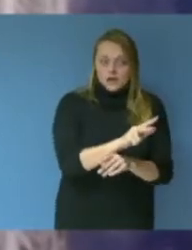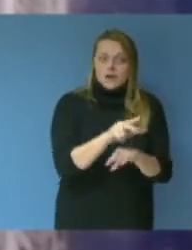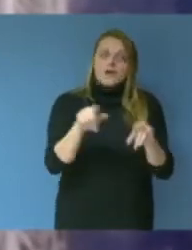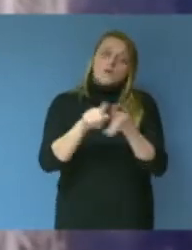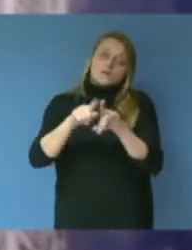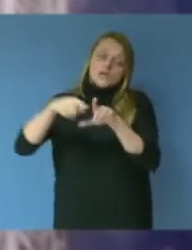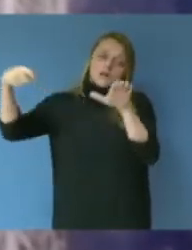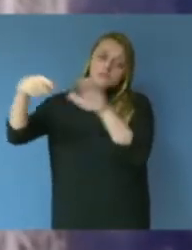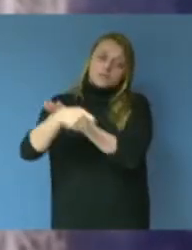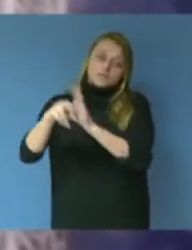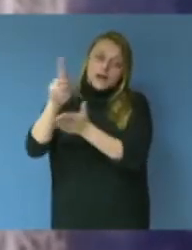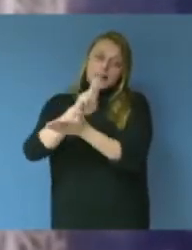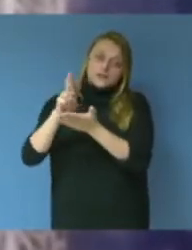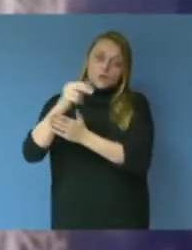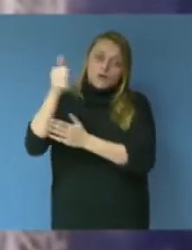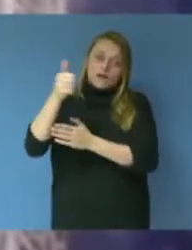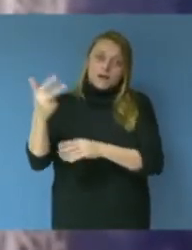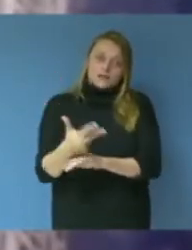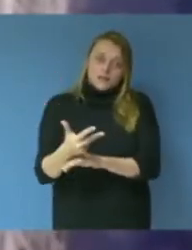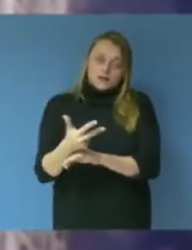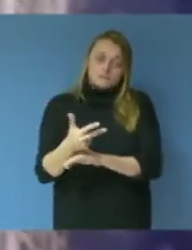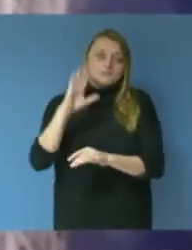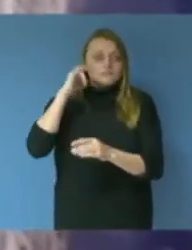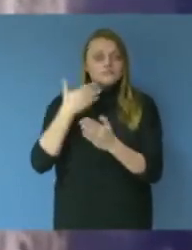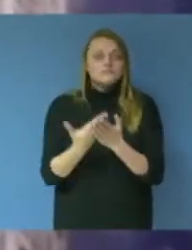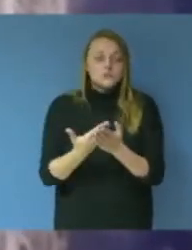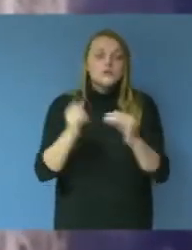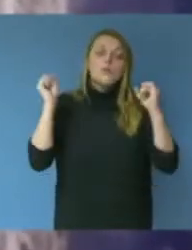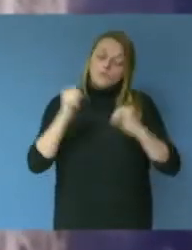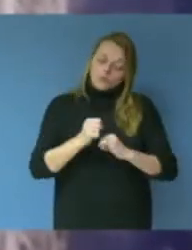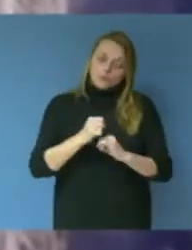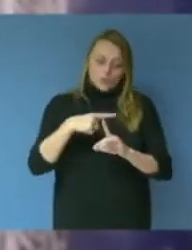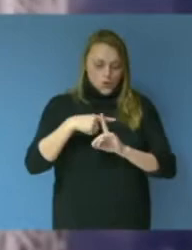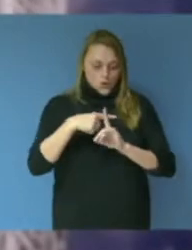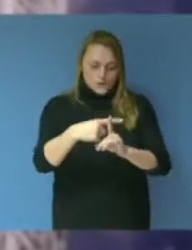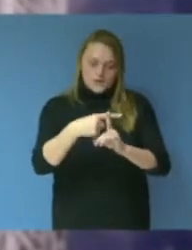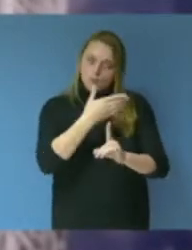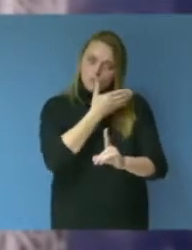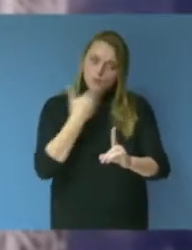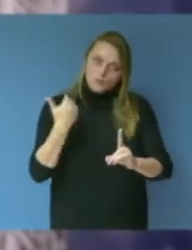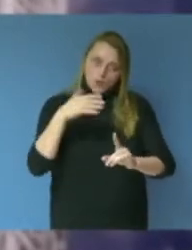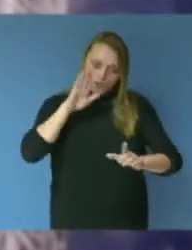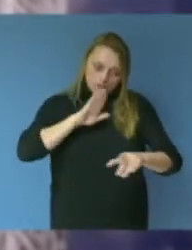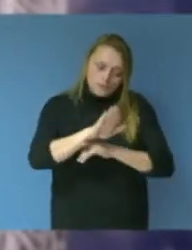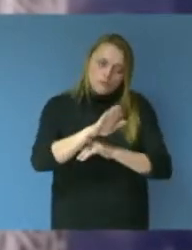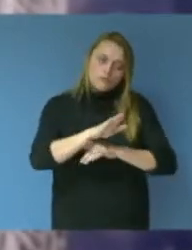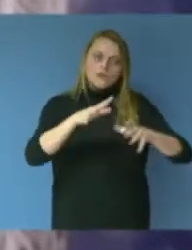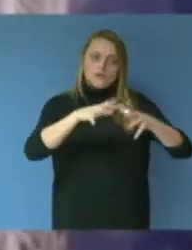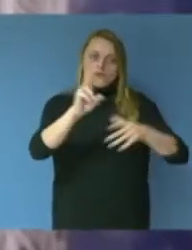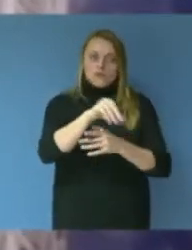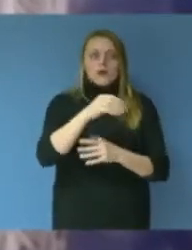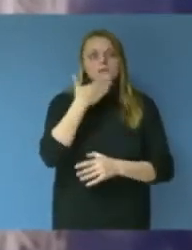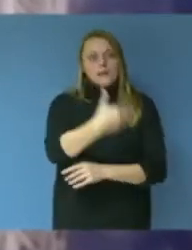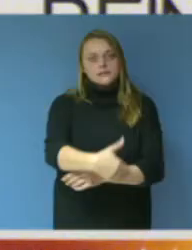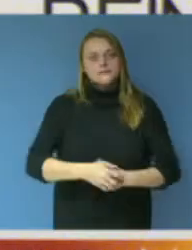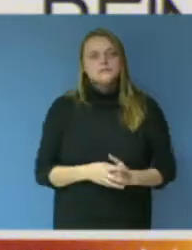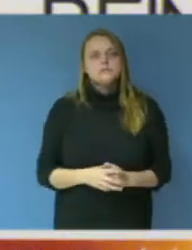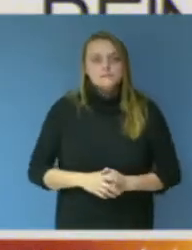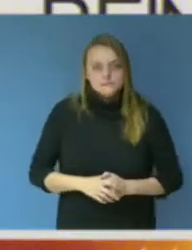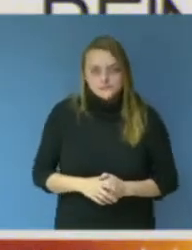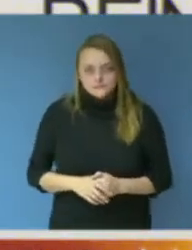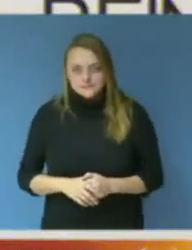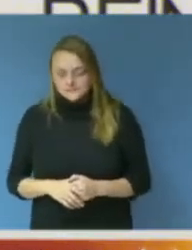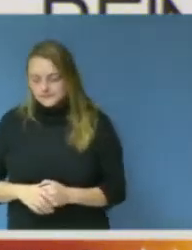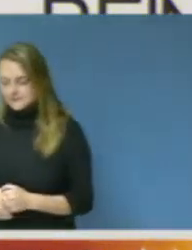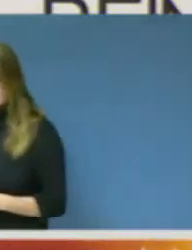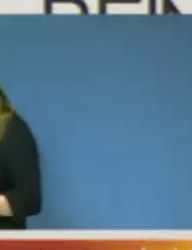Cette participation permettrait de cibler davantage une aide au niveau du Grand Reims et donc de notre territoire. Merci. Monsieur Philippot,